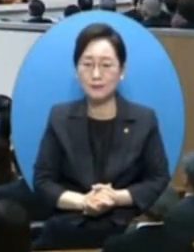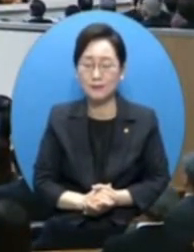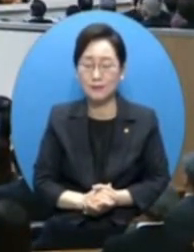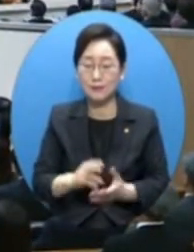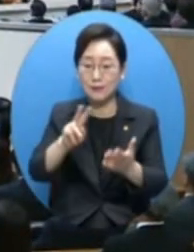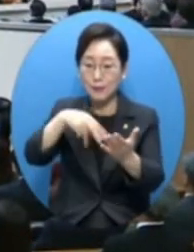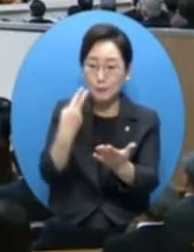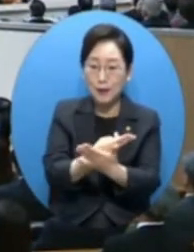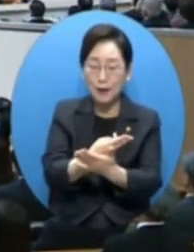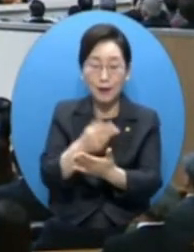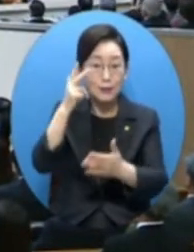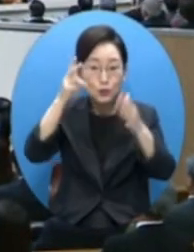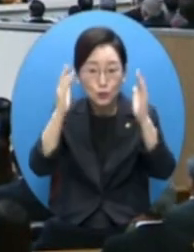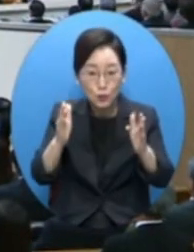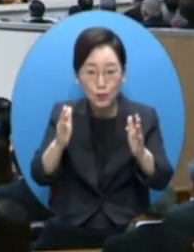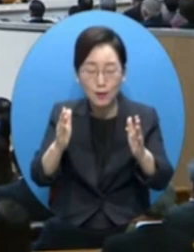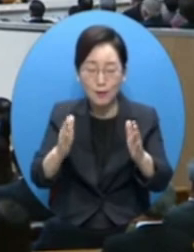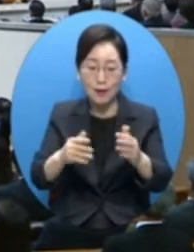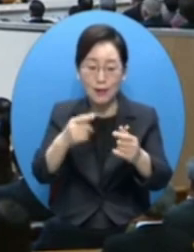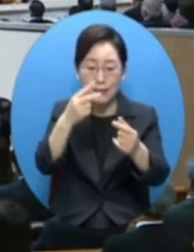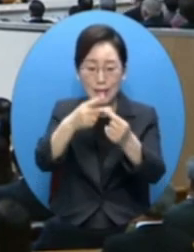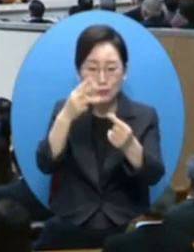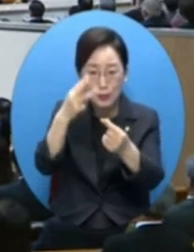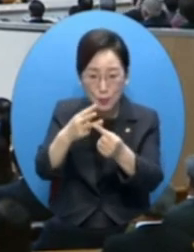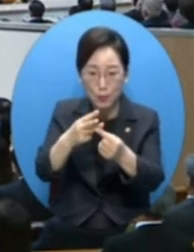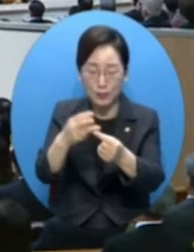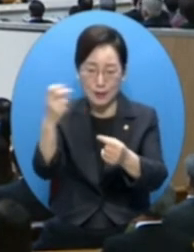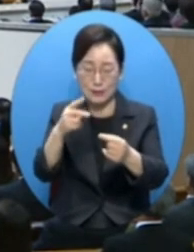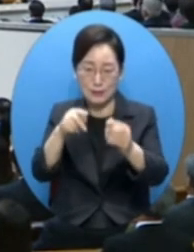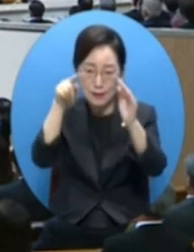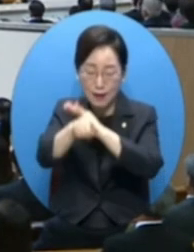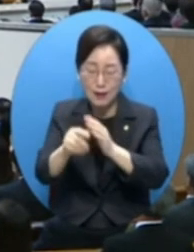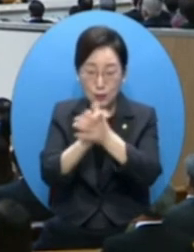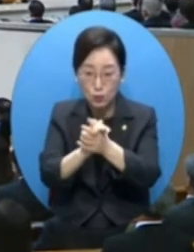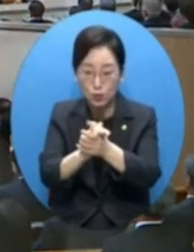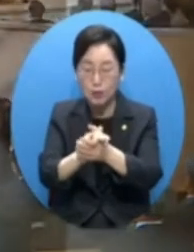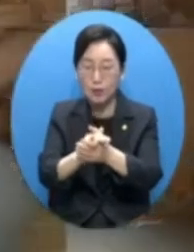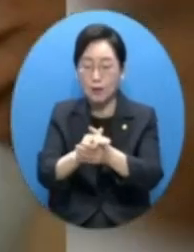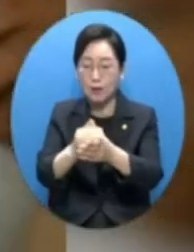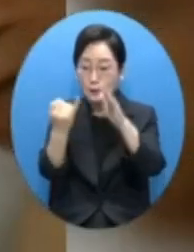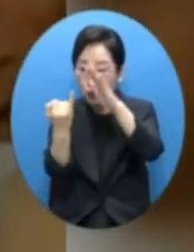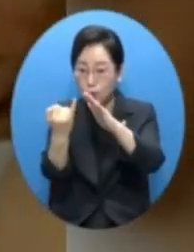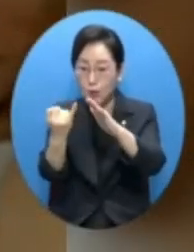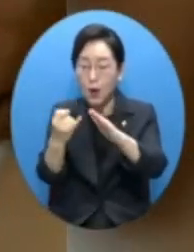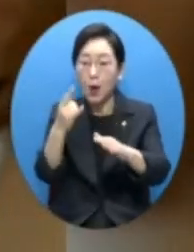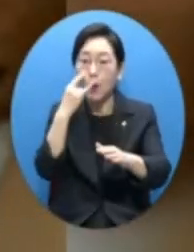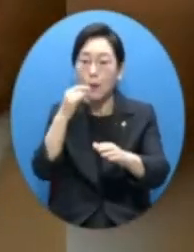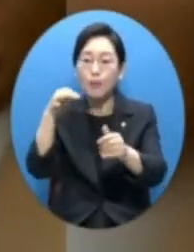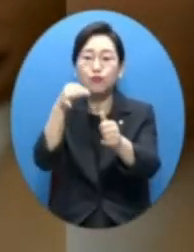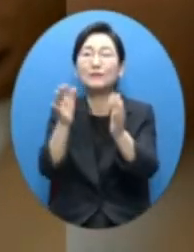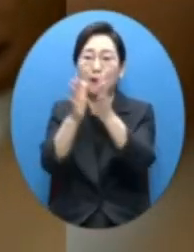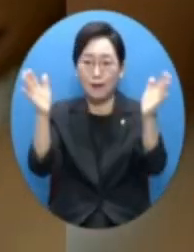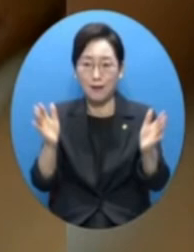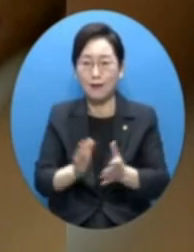쓰러진 지 27일째 되는 날 세 번째로 가서 기도합니다. 그때 입을 열어 엄마 하고 말을 하기 시작했습니다.